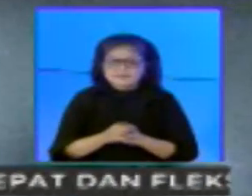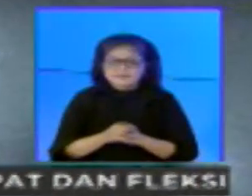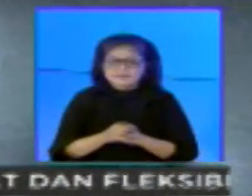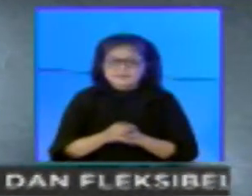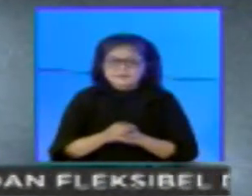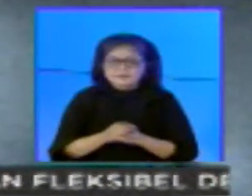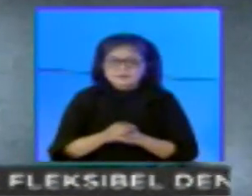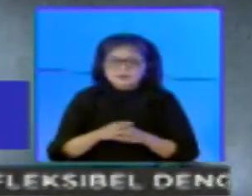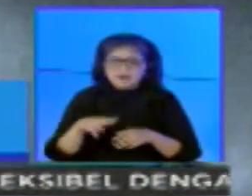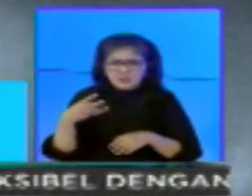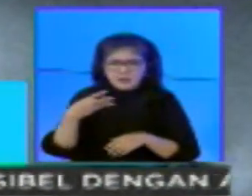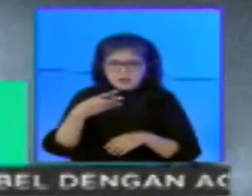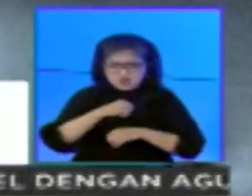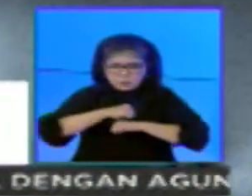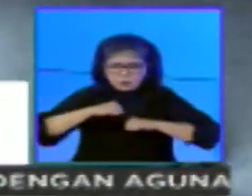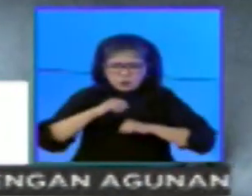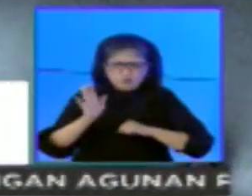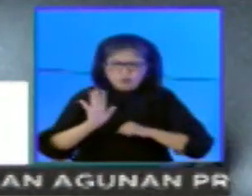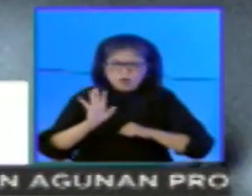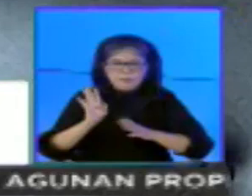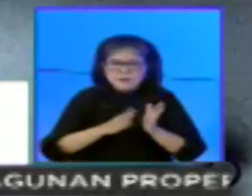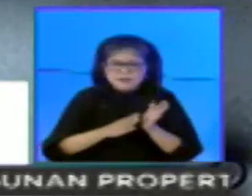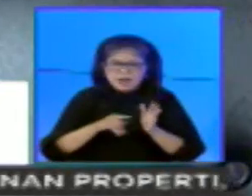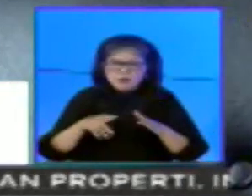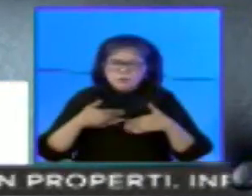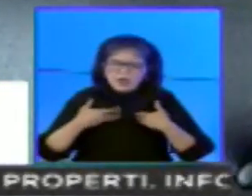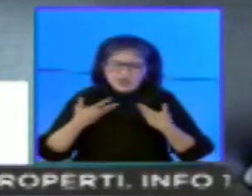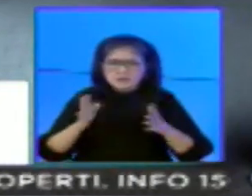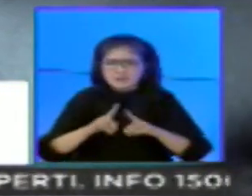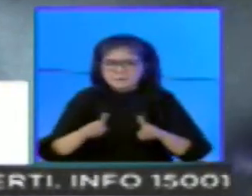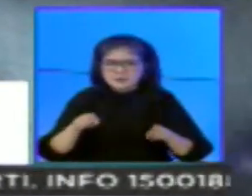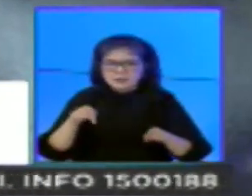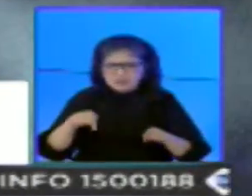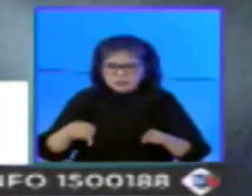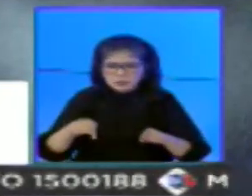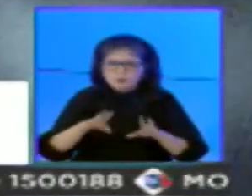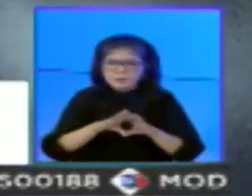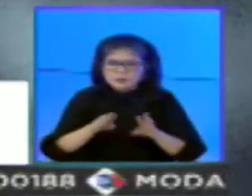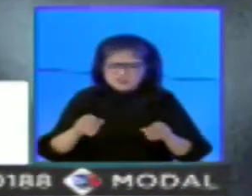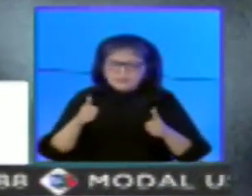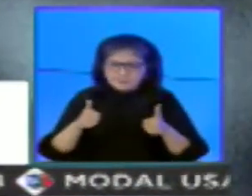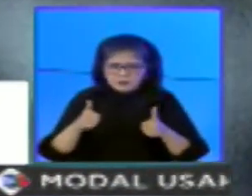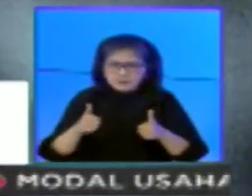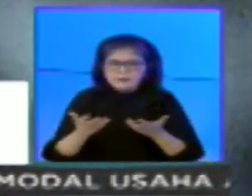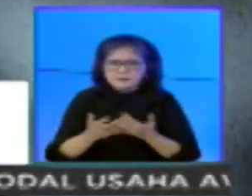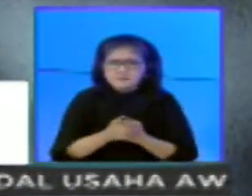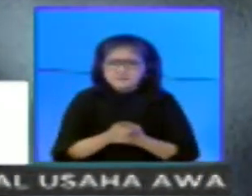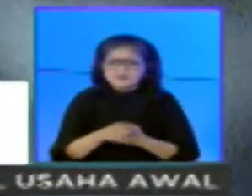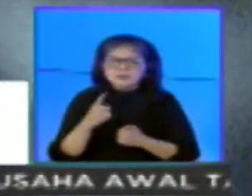bicarakan bahwa e-sport ini tidak hanya sekedar rekreasi, melainkan juga bisa menjadi sebuah profesi jika dilakukan dengan